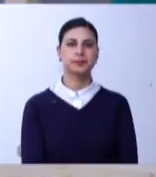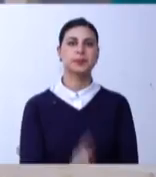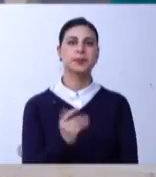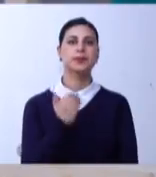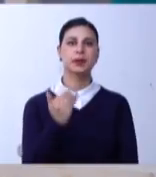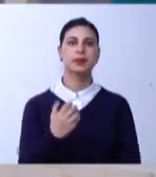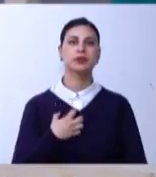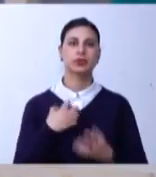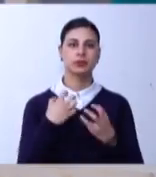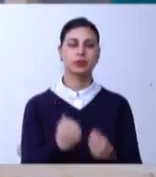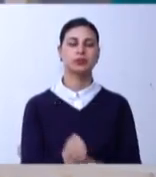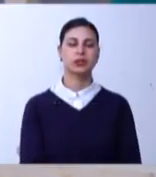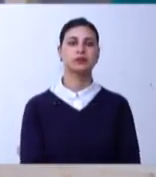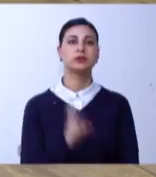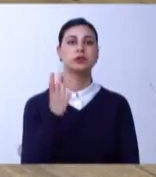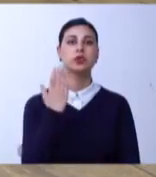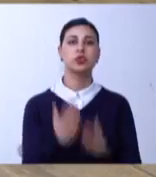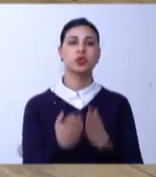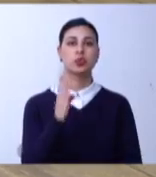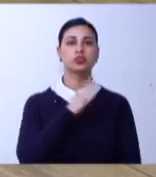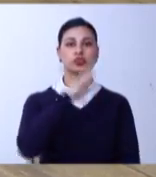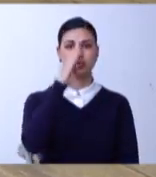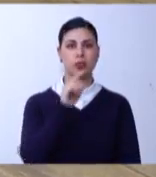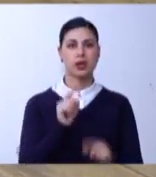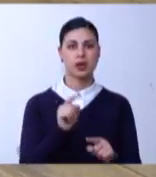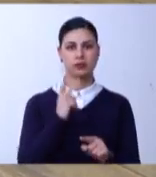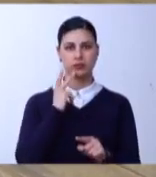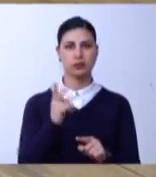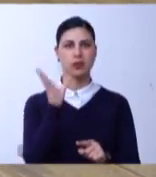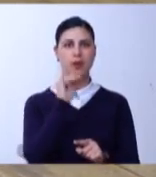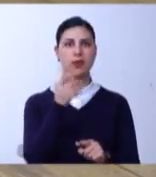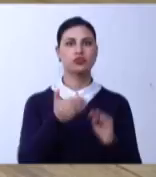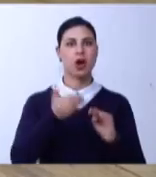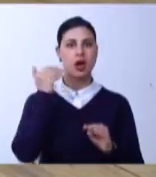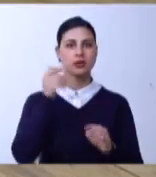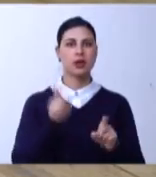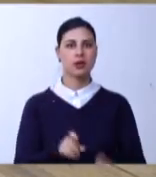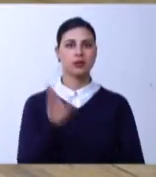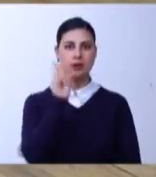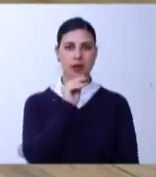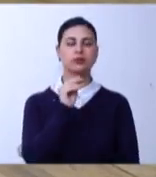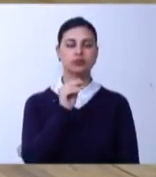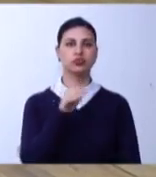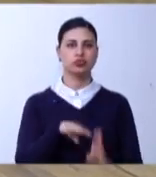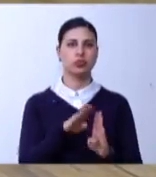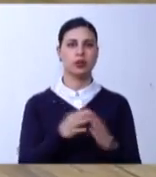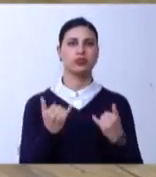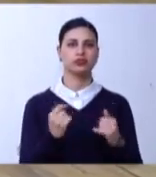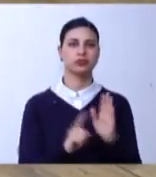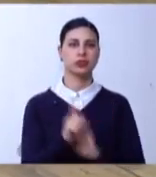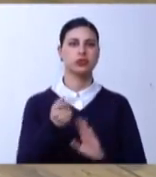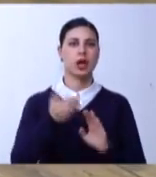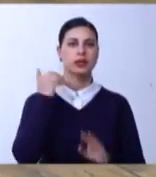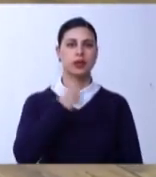ბავშვის ჯანმრთელობისათვის. Თუ მშობელი ამ უნარებს ამჩნევს ბავშვს უფრო ადრეულ ასაკში, რა თქმა უნდა, შეუძლია დაიწყოს მუშაობა